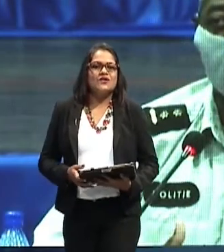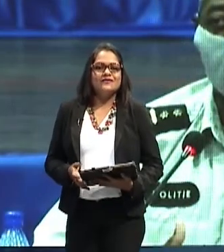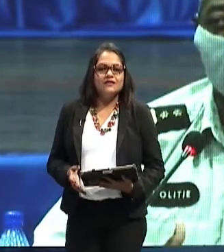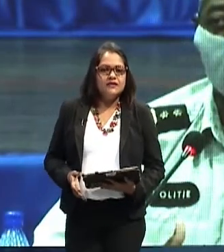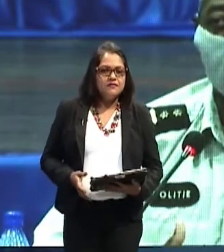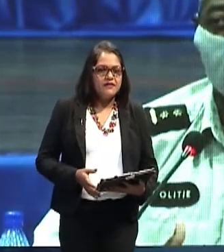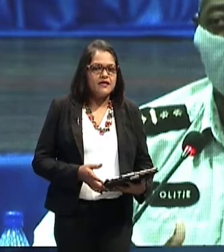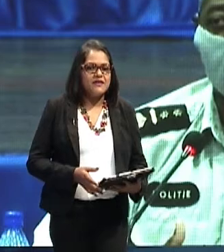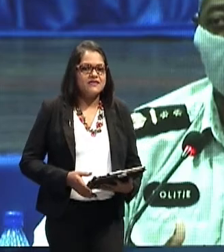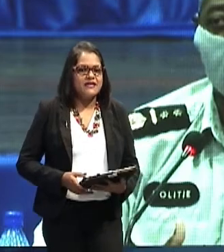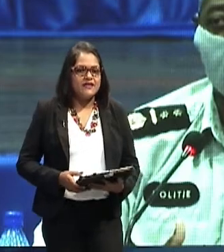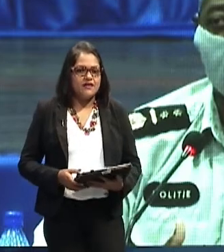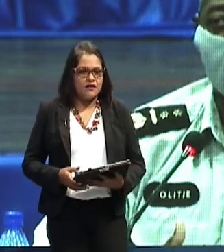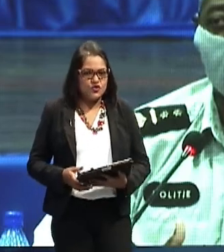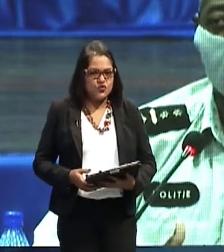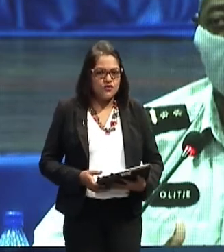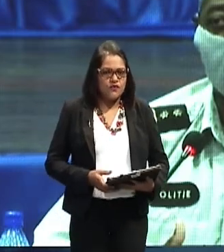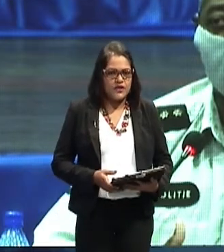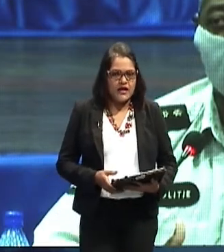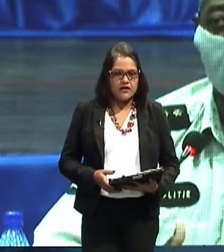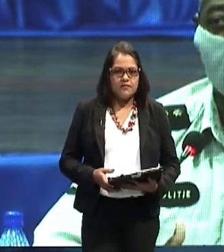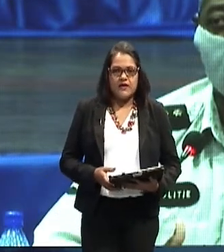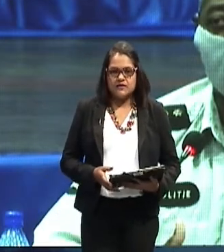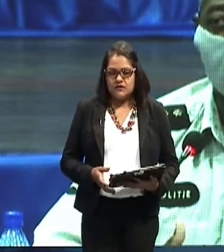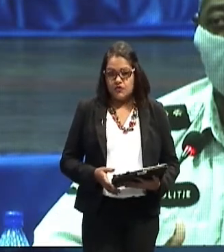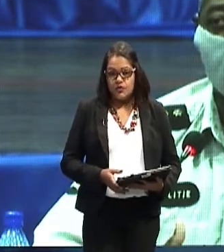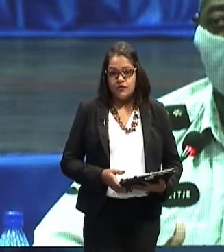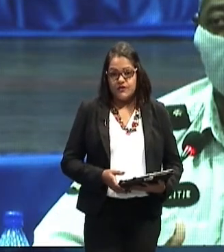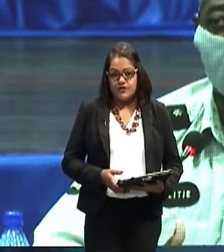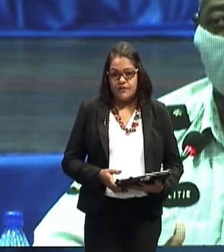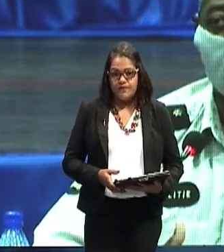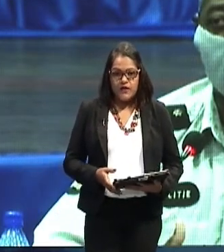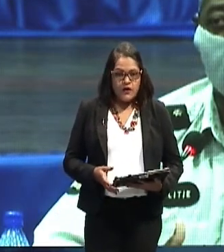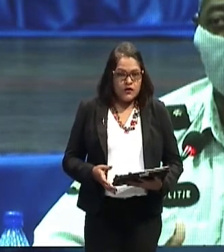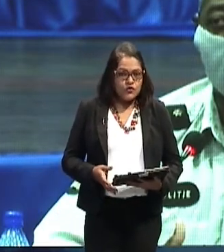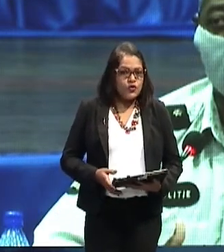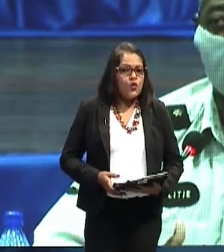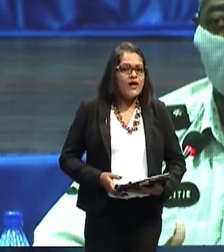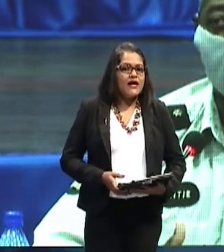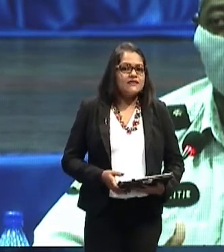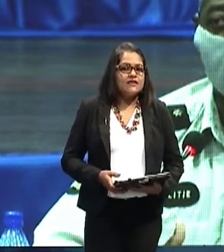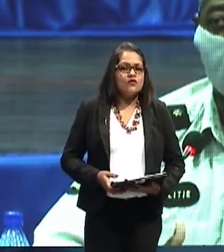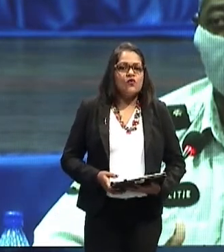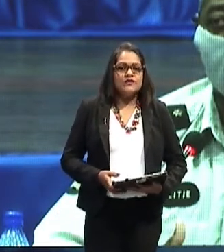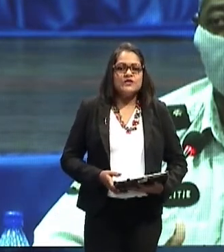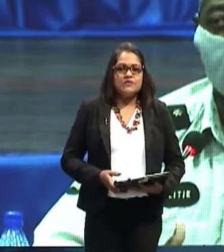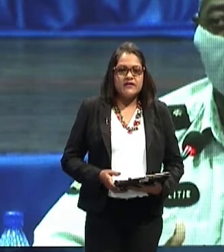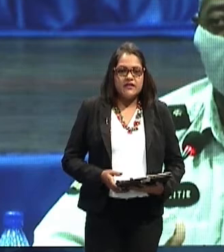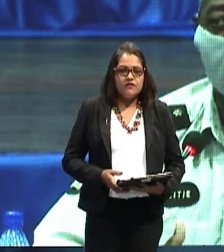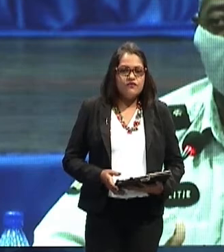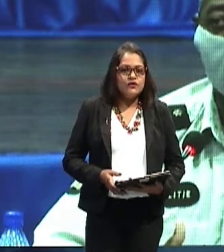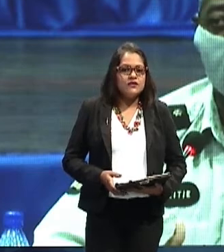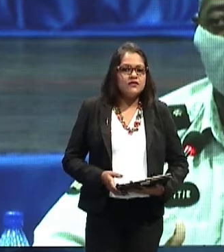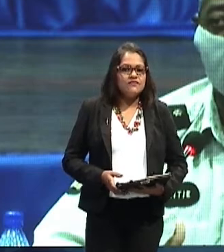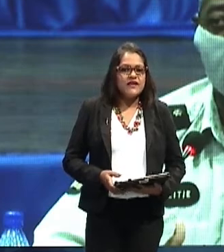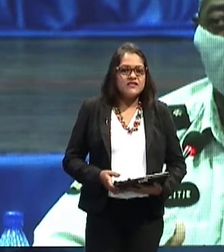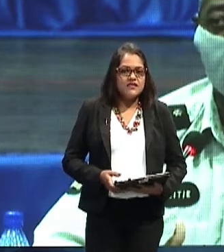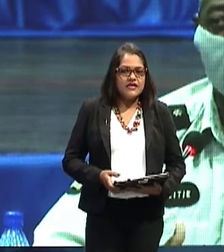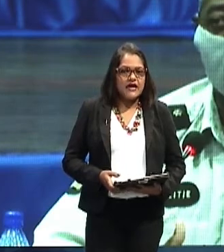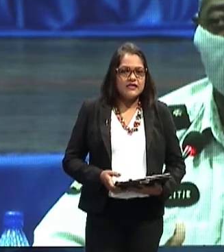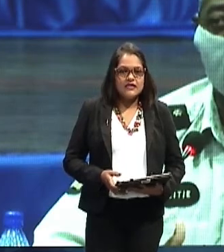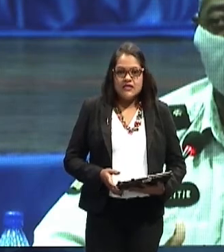Lockdown-overtreders zullen niet meer met zijden handschoenen worden aangepakt door de politie. Door de hoge aantallen COVID-besmettingen voelen